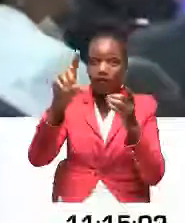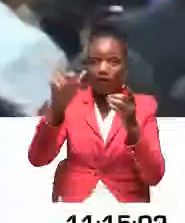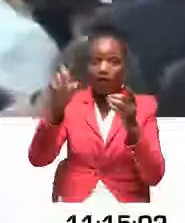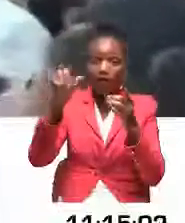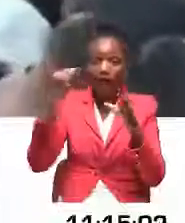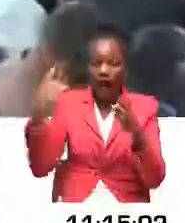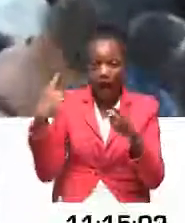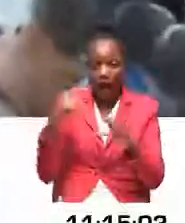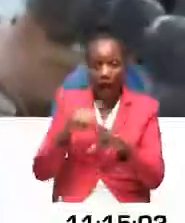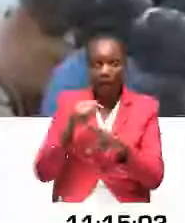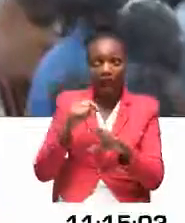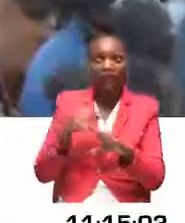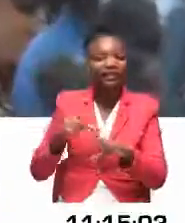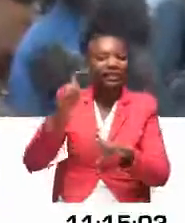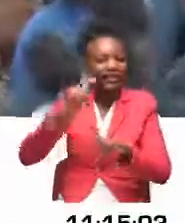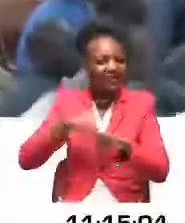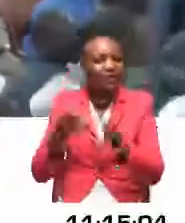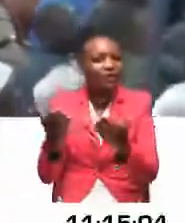malalaitiohongarish